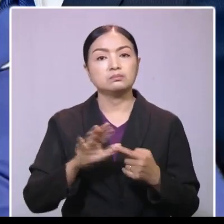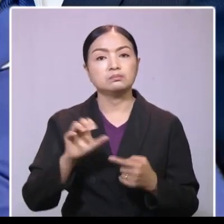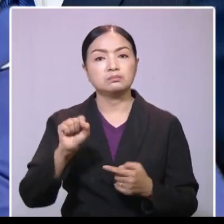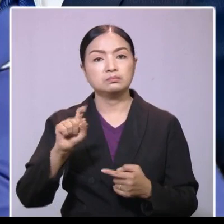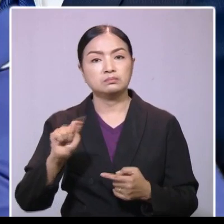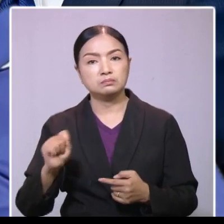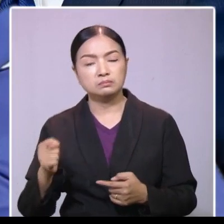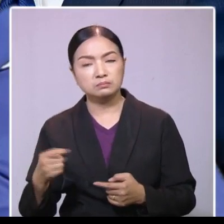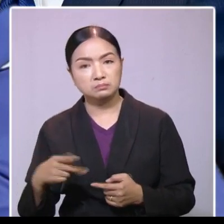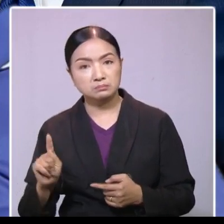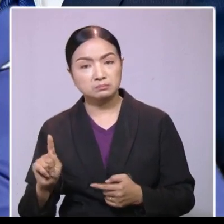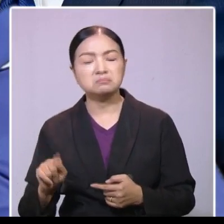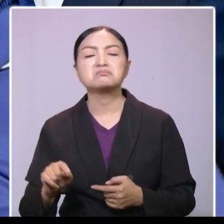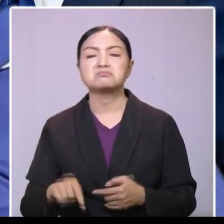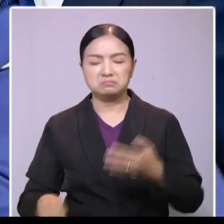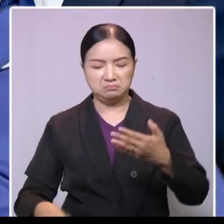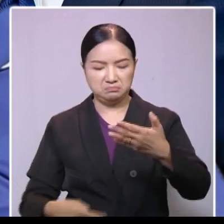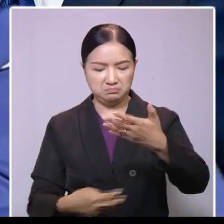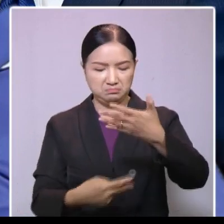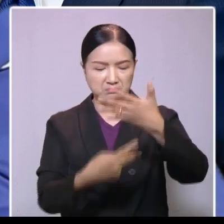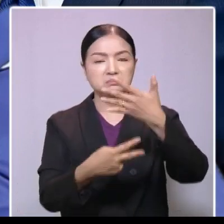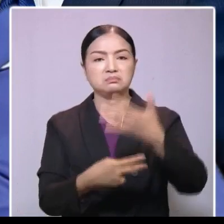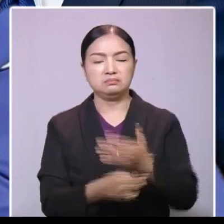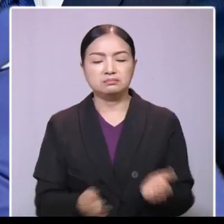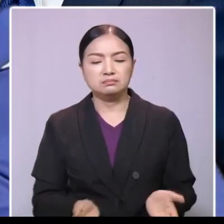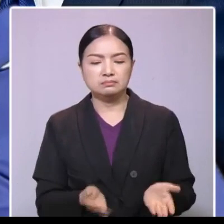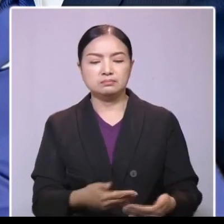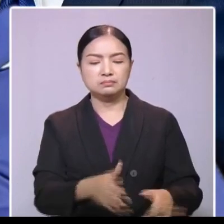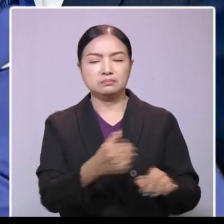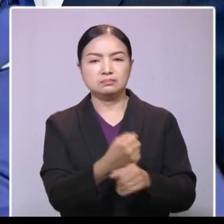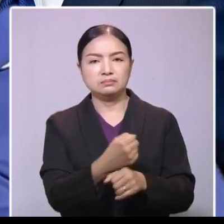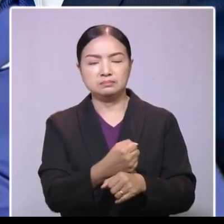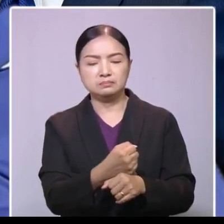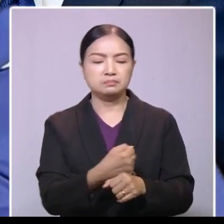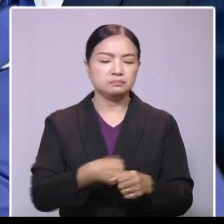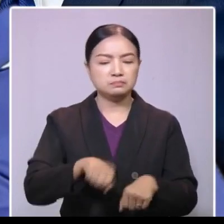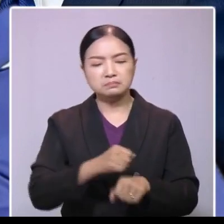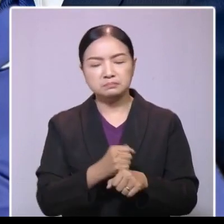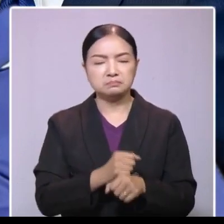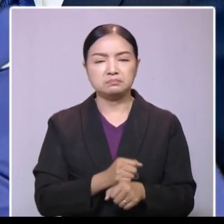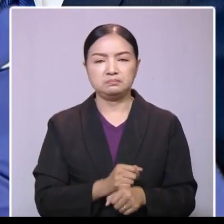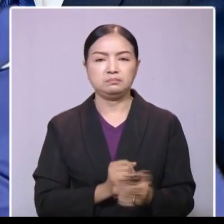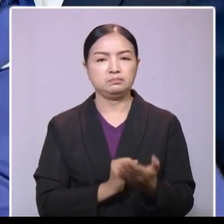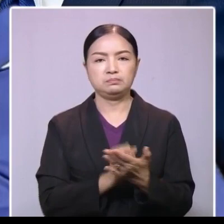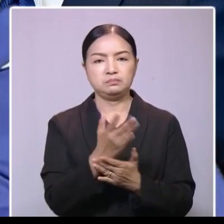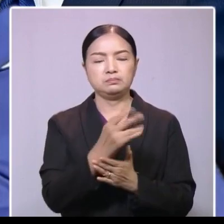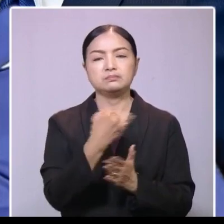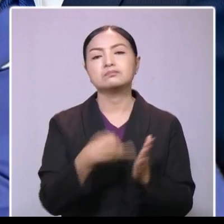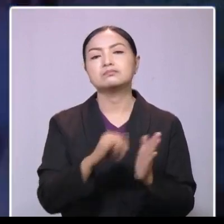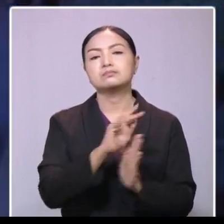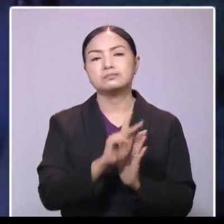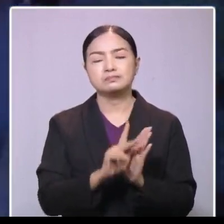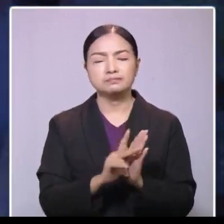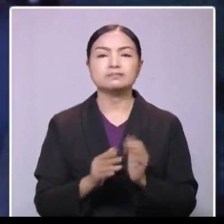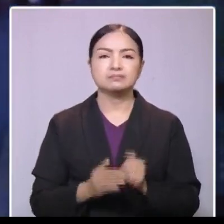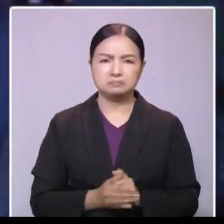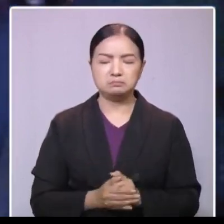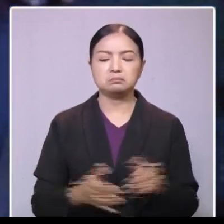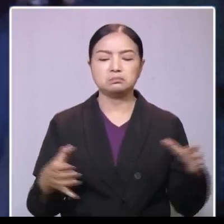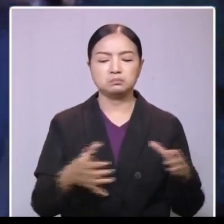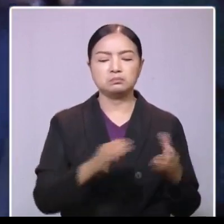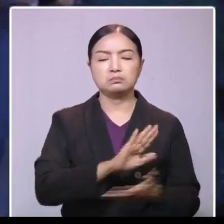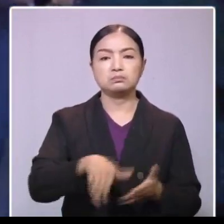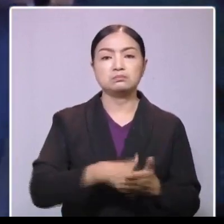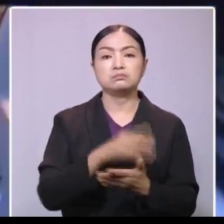ที่เหลือนี้คือฐานเป็นผู้สนับสนุนเจ้าพนักงานปฏิบัติหรือละเว้นการปฏิบัติหน้าที่โดยมิชอบก็จะมีฐานความผิดใน